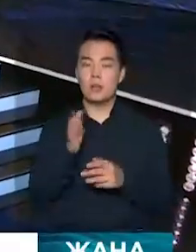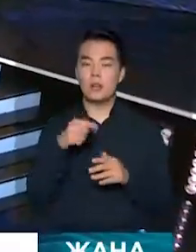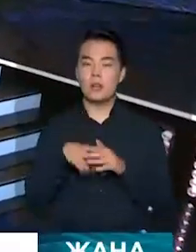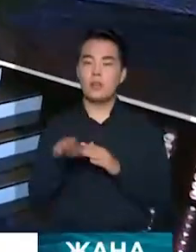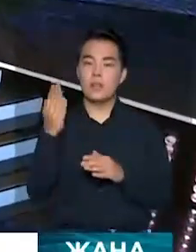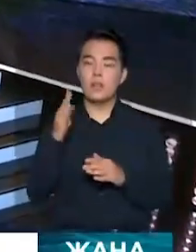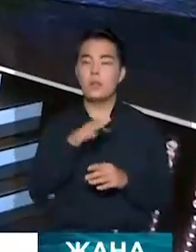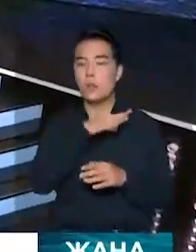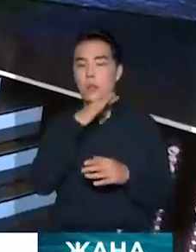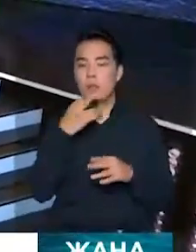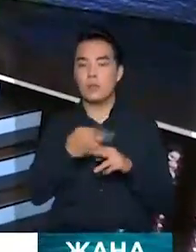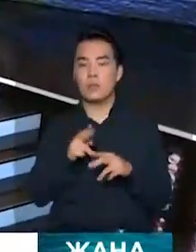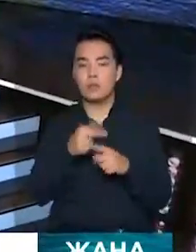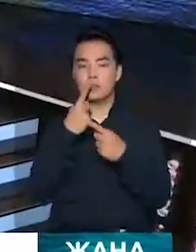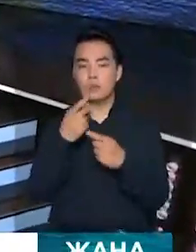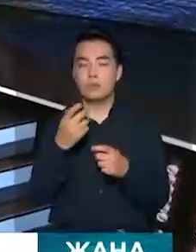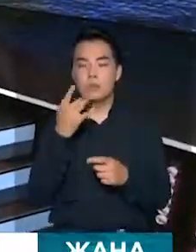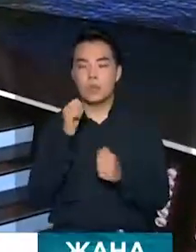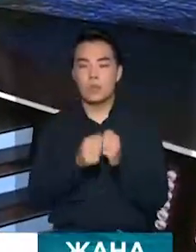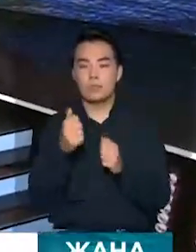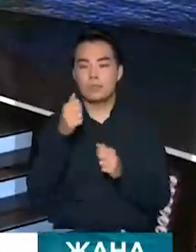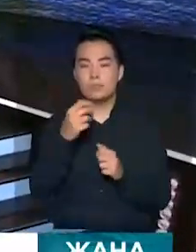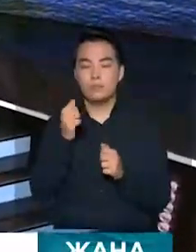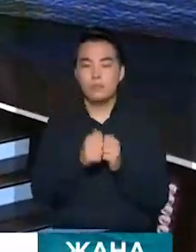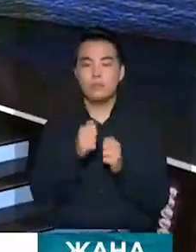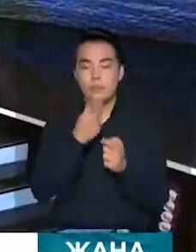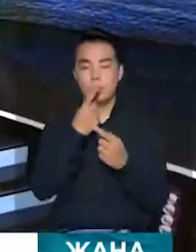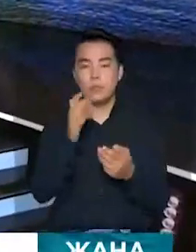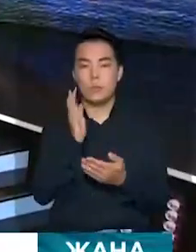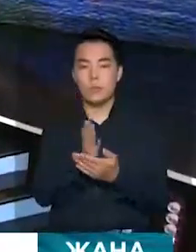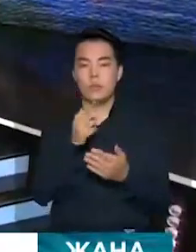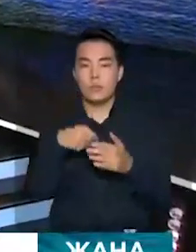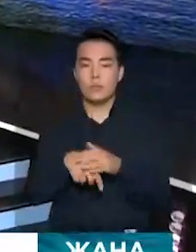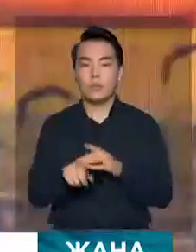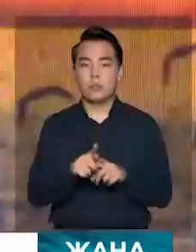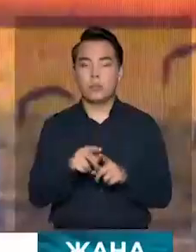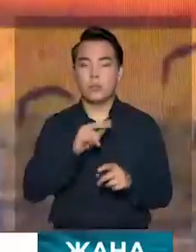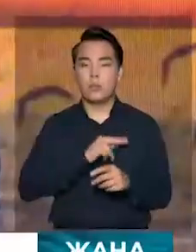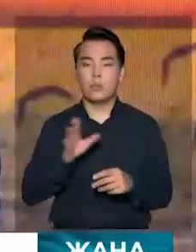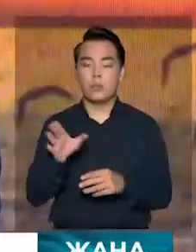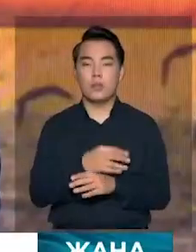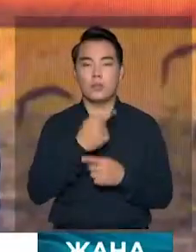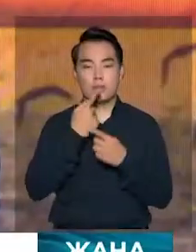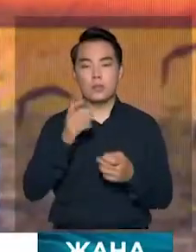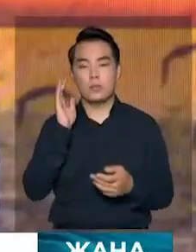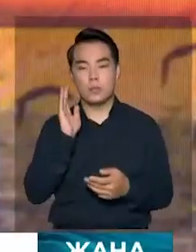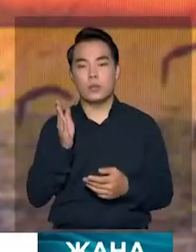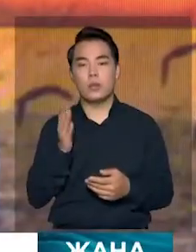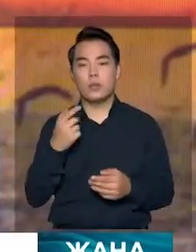бойынша жаңағы мақалалар жарияланады. Сондықтан сондай жұмыстар жүргізілуде қазіргі уақытта. Сосын